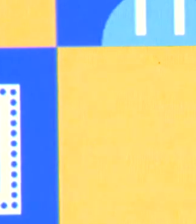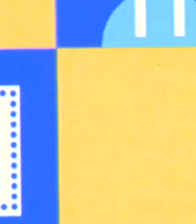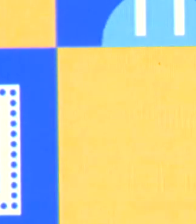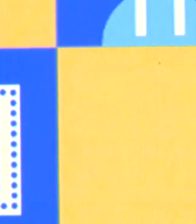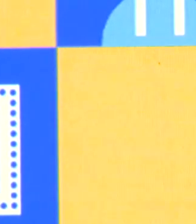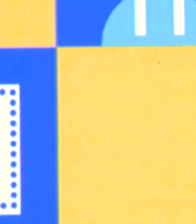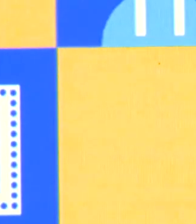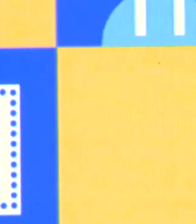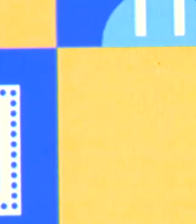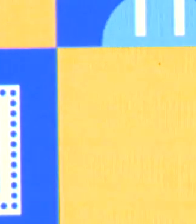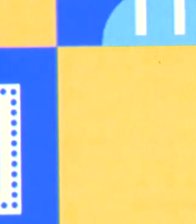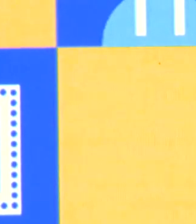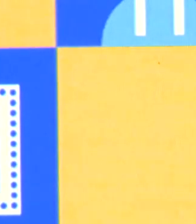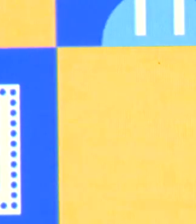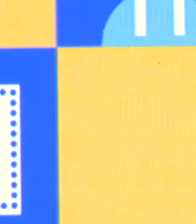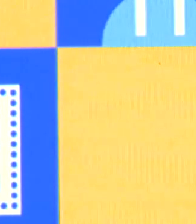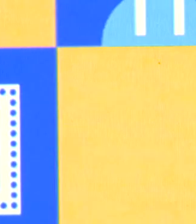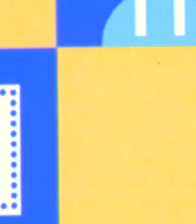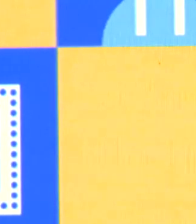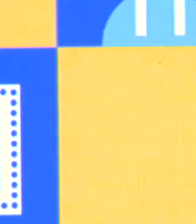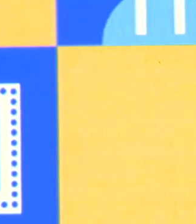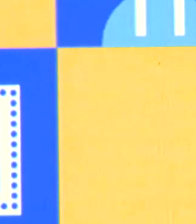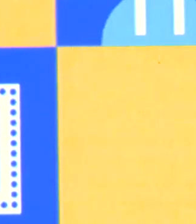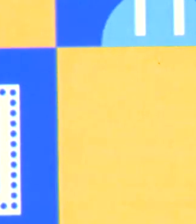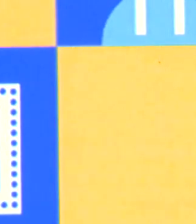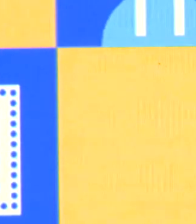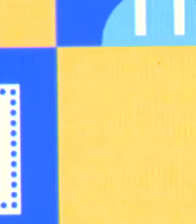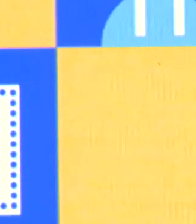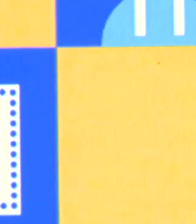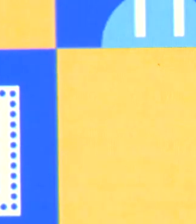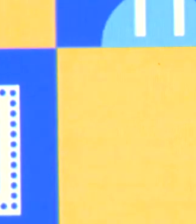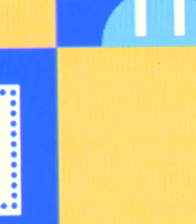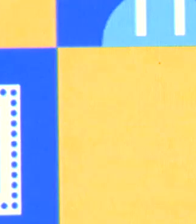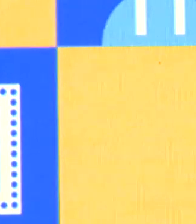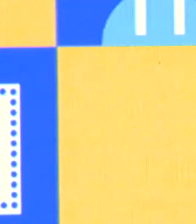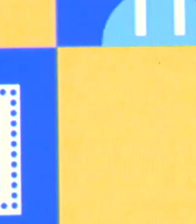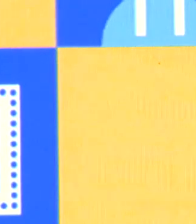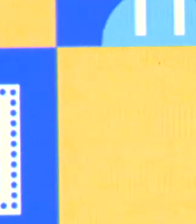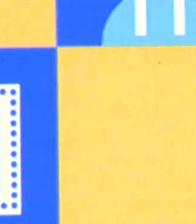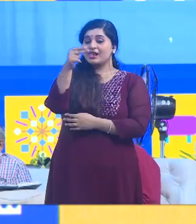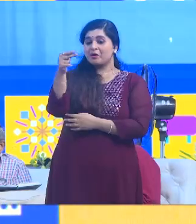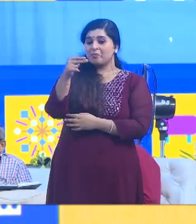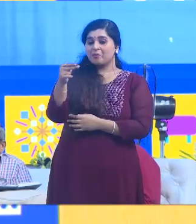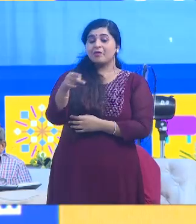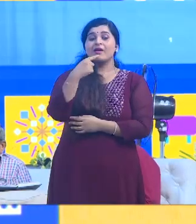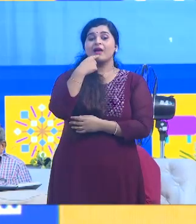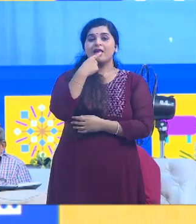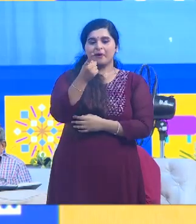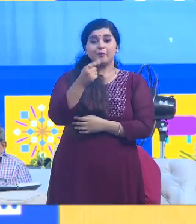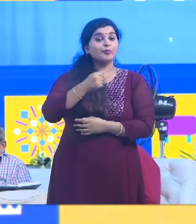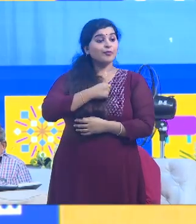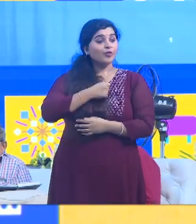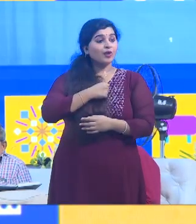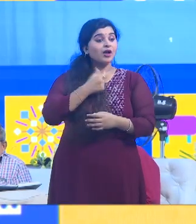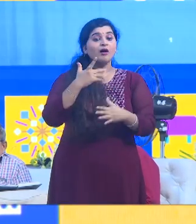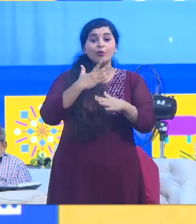ഡോക്ടർ ദേവകി വാര്യർ, ഡോക്ടർ V രാമൻകുട്ടി, ഡോക്ടർ PK ജമീല, my colleague on the stage,